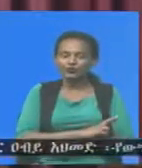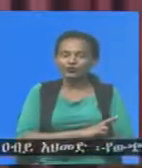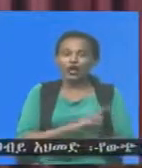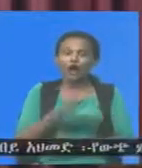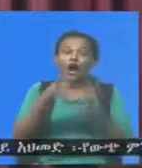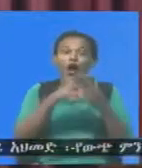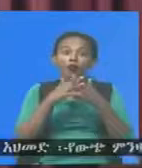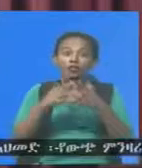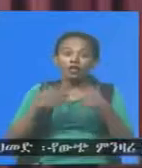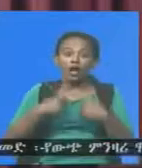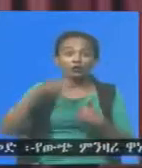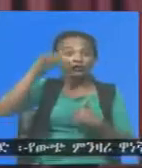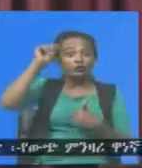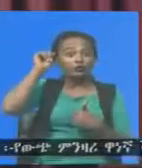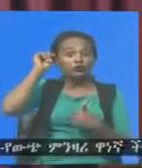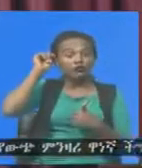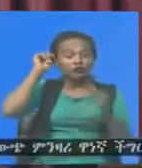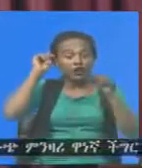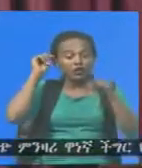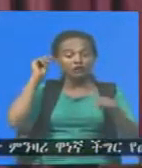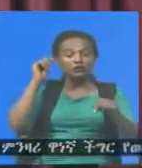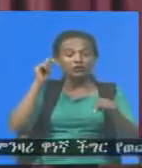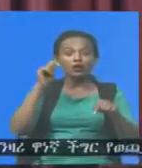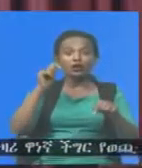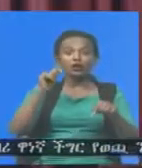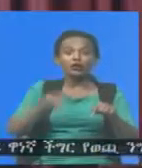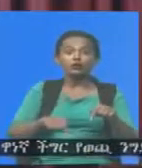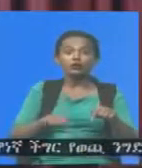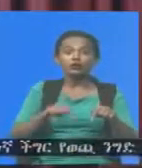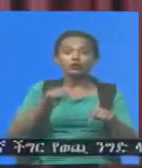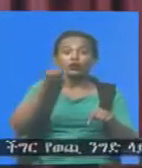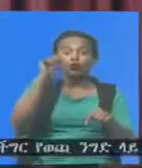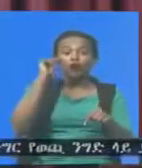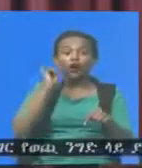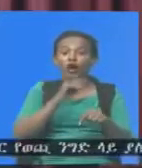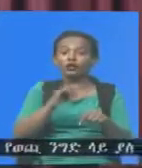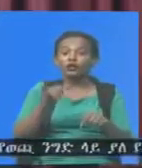አሜሪካ ያለው ሲኖዶስ እና እዚህ ያለው ሲኖዶስ ኦርቶዶክስ ብቻ አይደለም፣ ከኋላው ብሔር አለ።